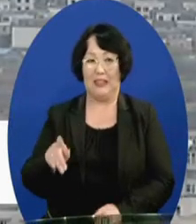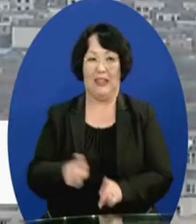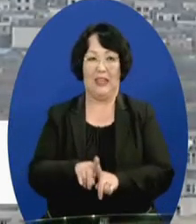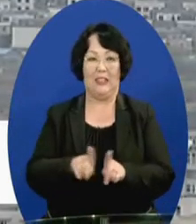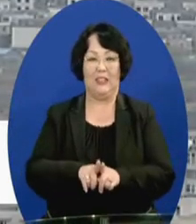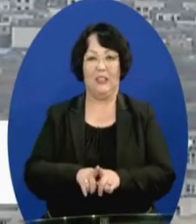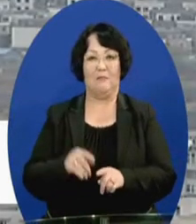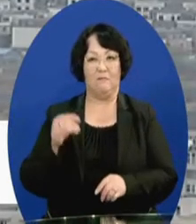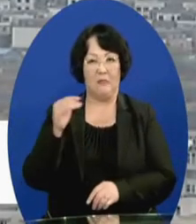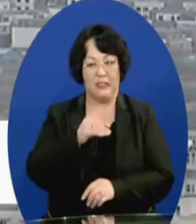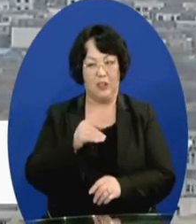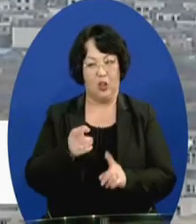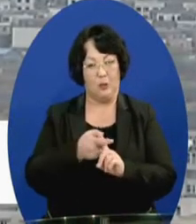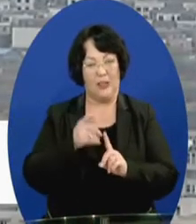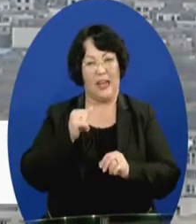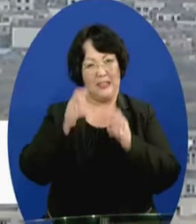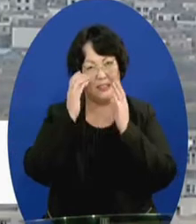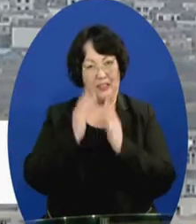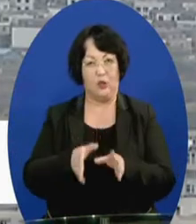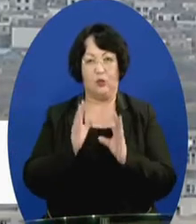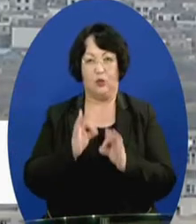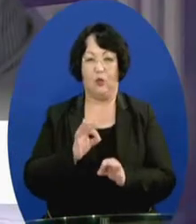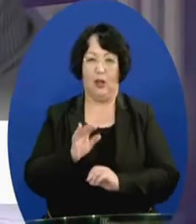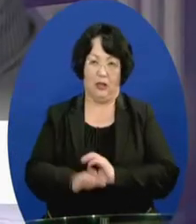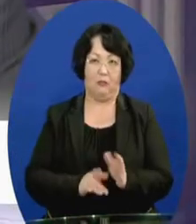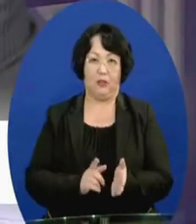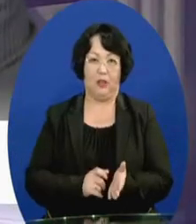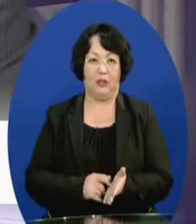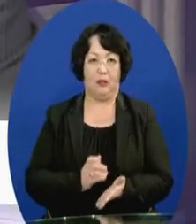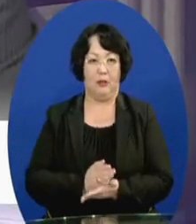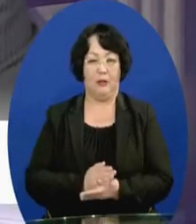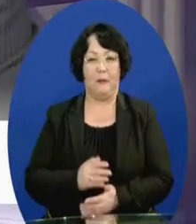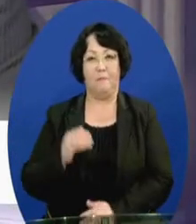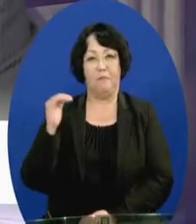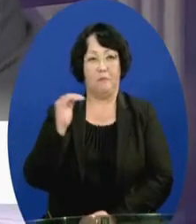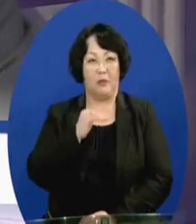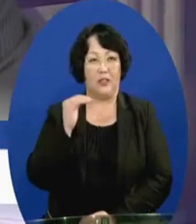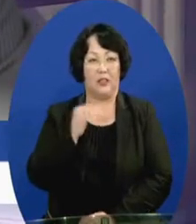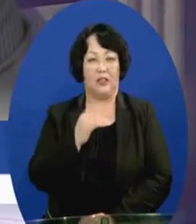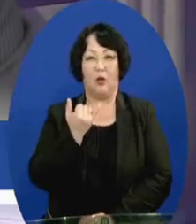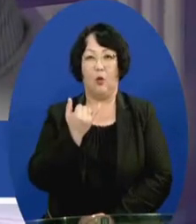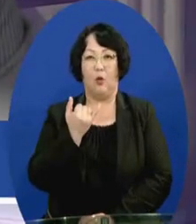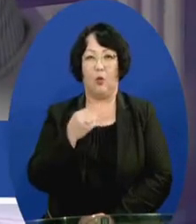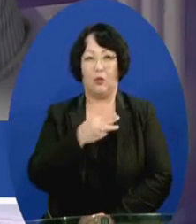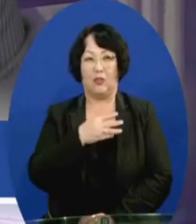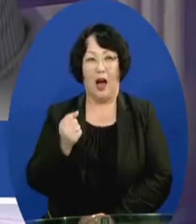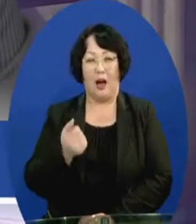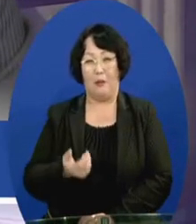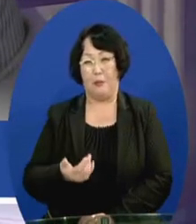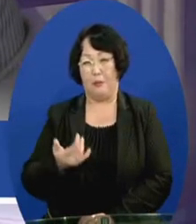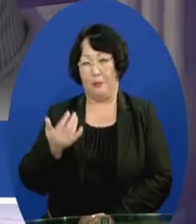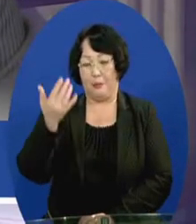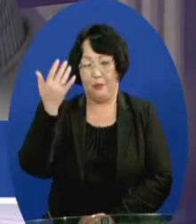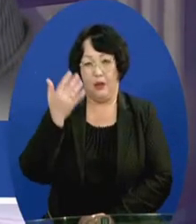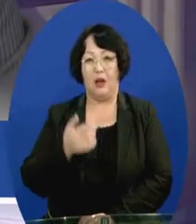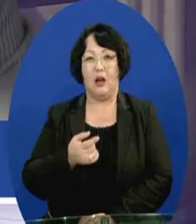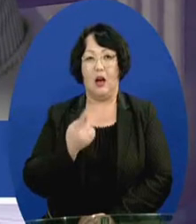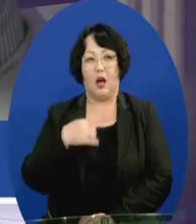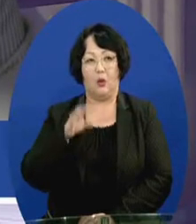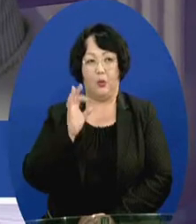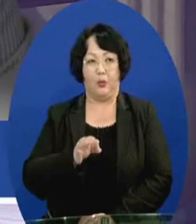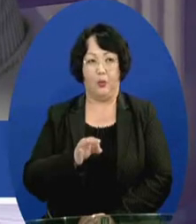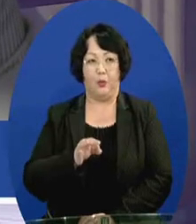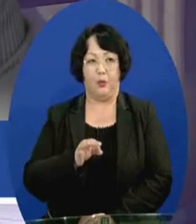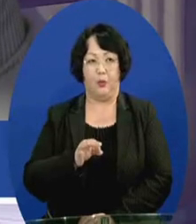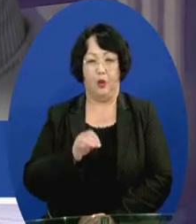далаацтай шийдвэр гаргах хэрэгжүүлэх хэрэгтэй болж байна. Ер нь автомашины утаа бол 10% байсан юм лээ өмнөх жилүүдэд. Тэгэд энэ жилийн